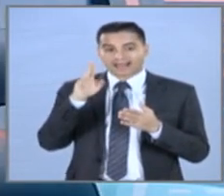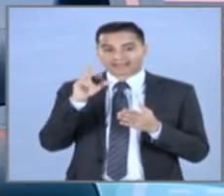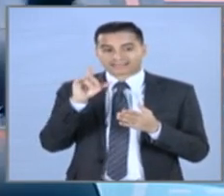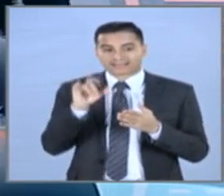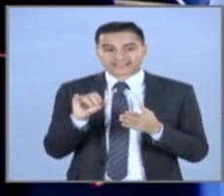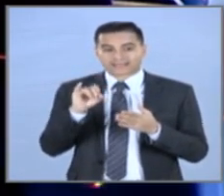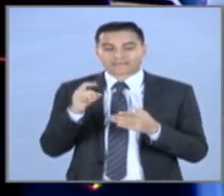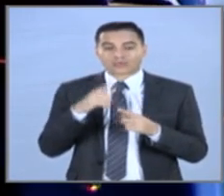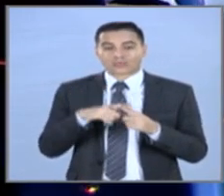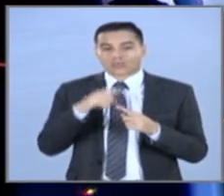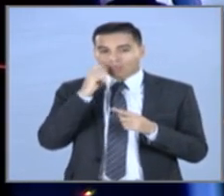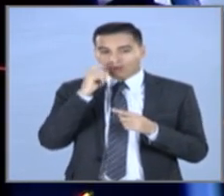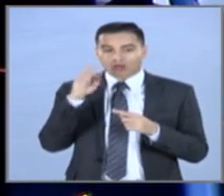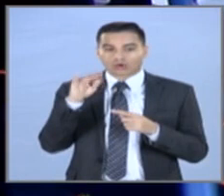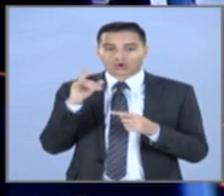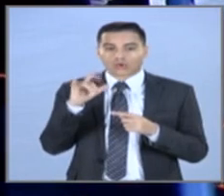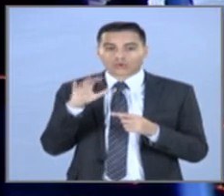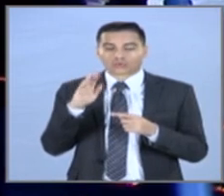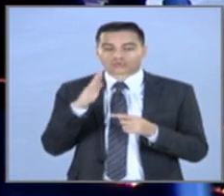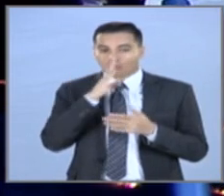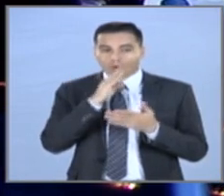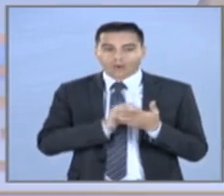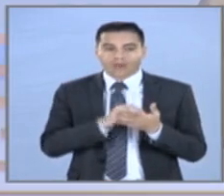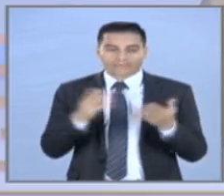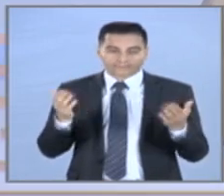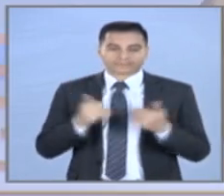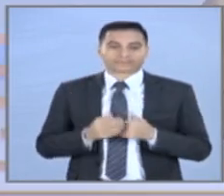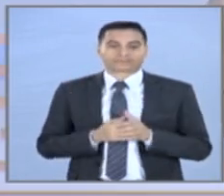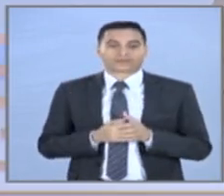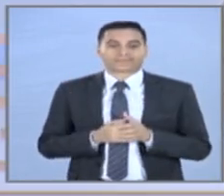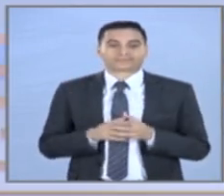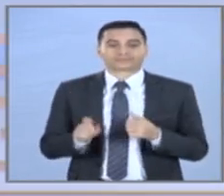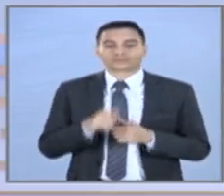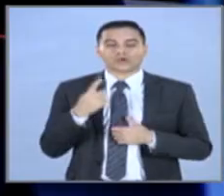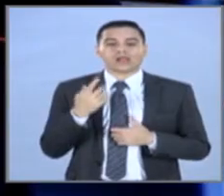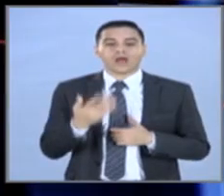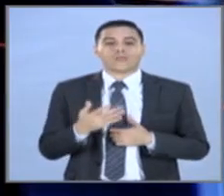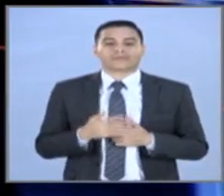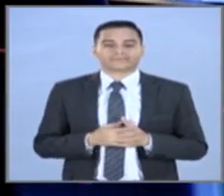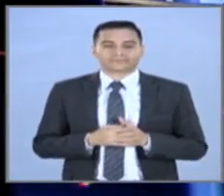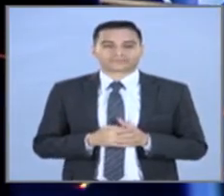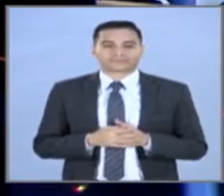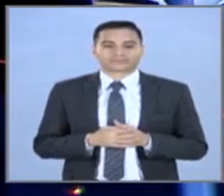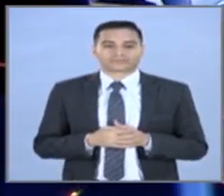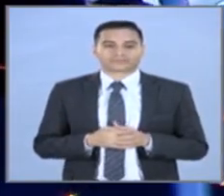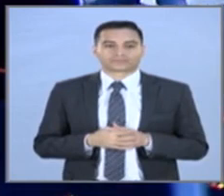وقلم. كرولوس وتسنيم. السؤال الأول،